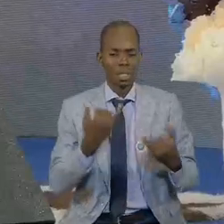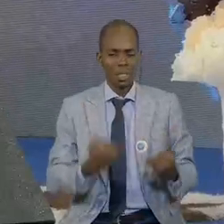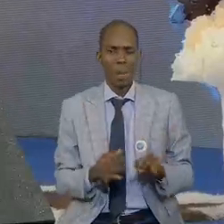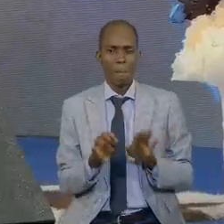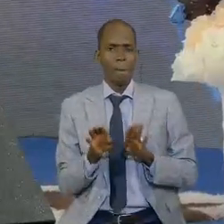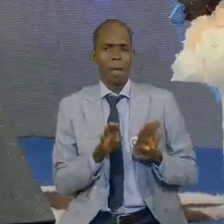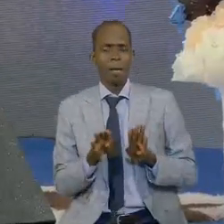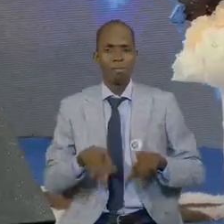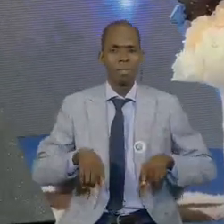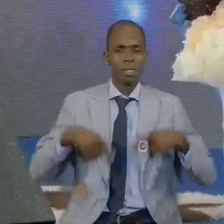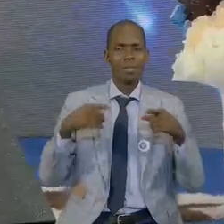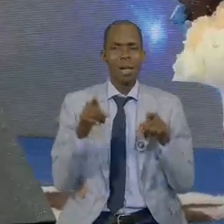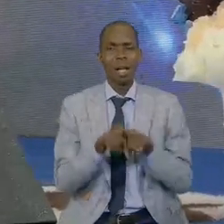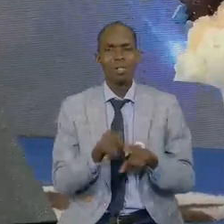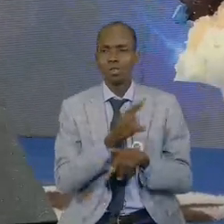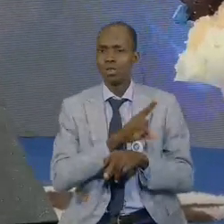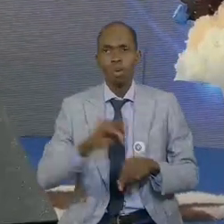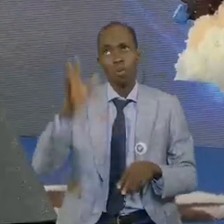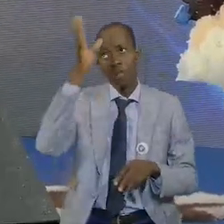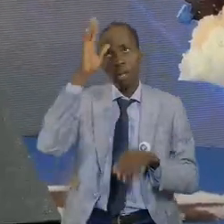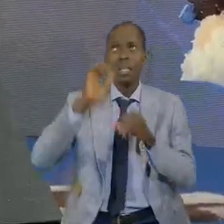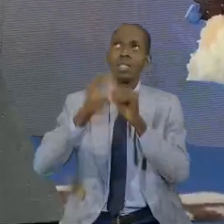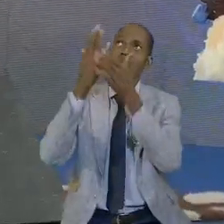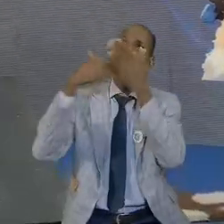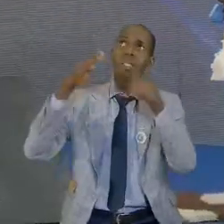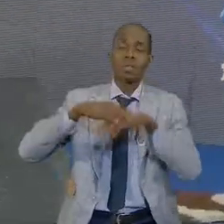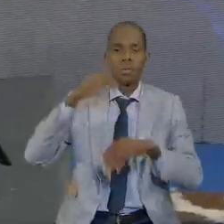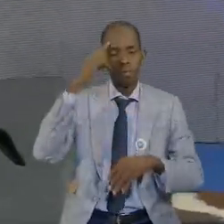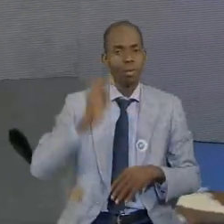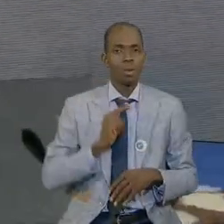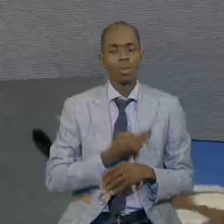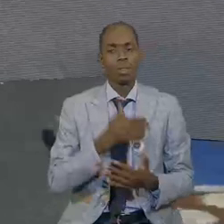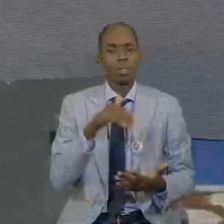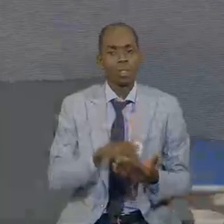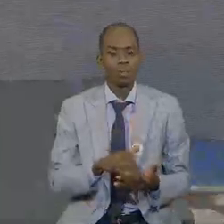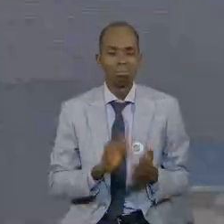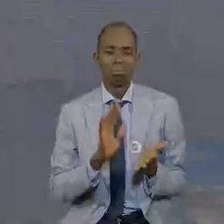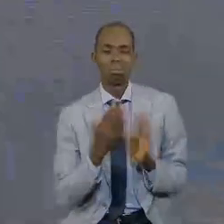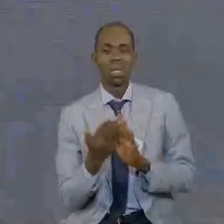on earth. We live like orphans. Et nous commençons une nouvelle semaine. Nous commençons comme si nous